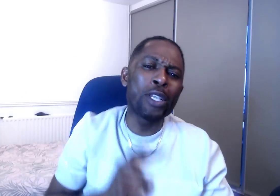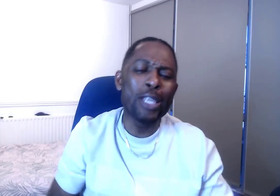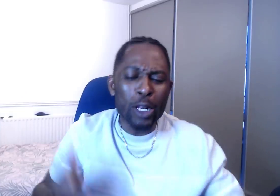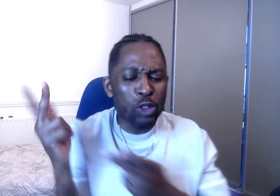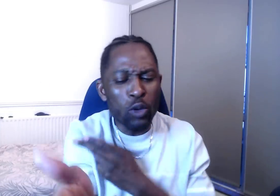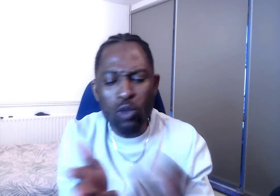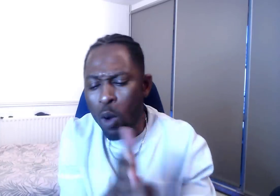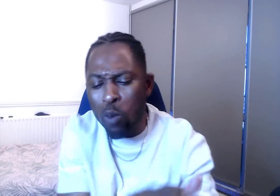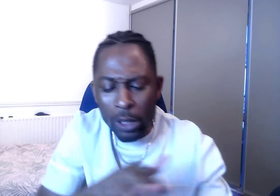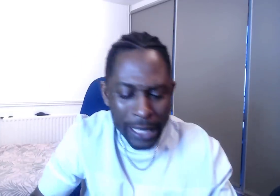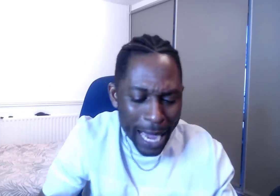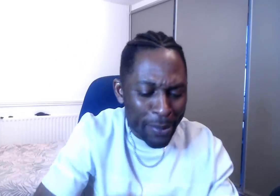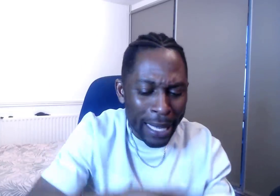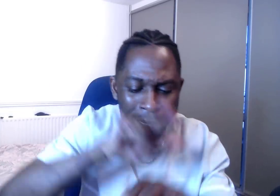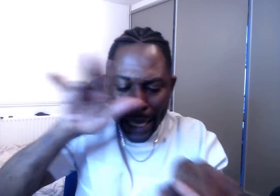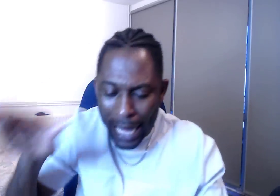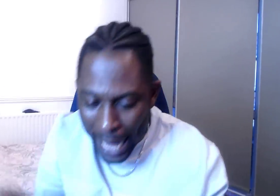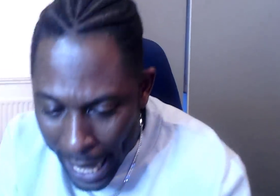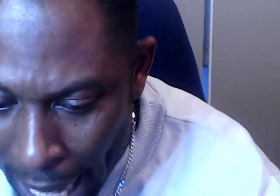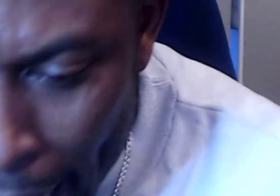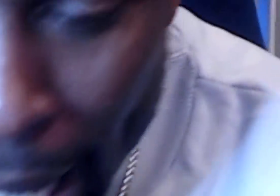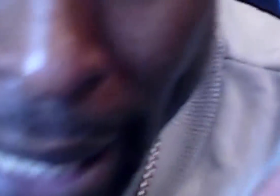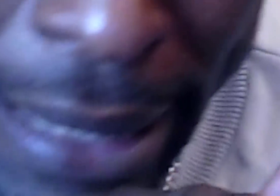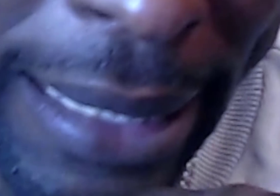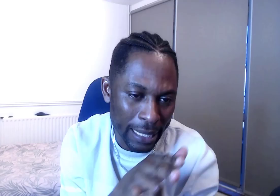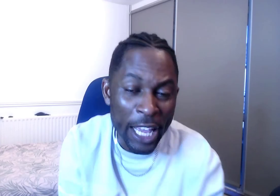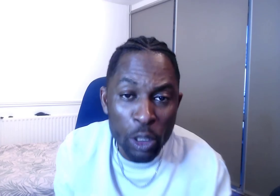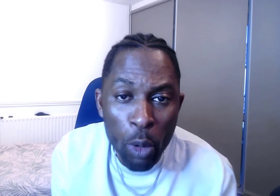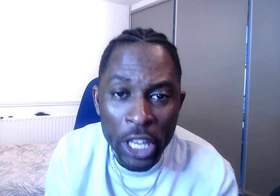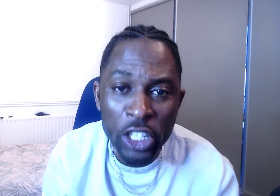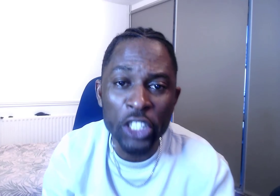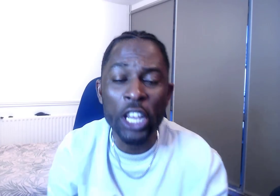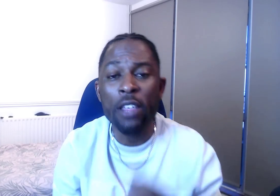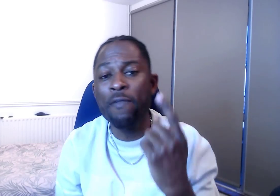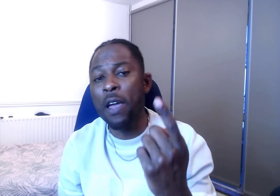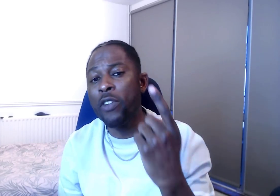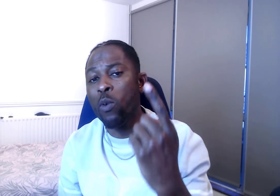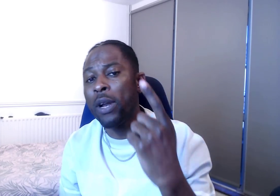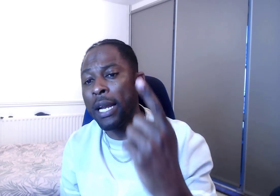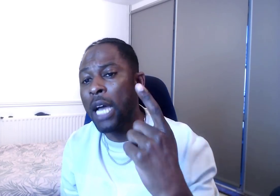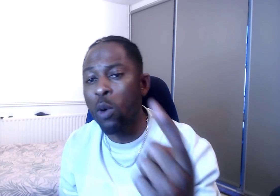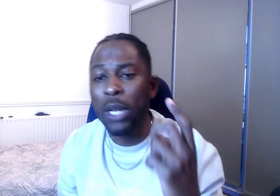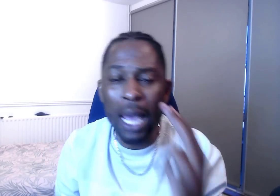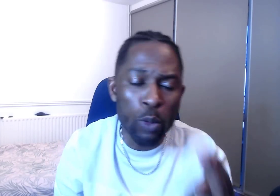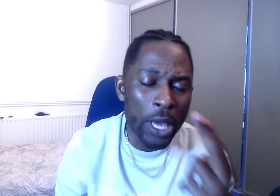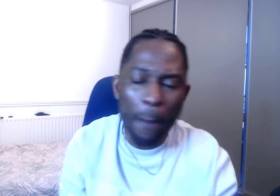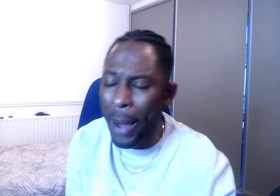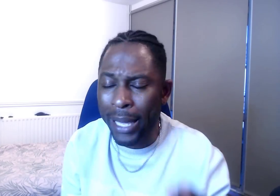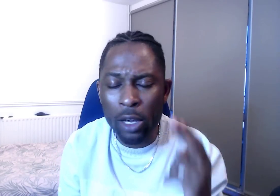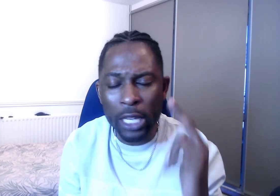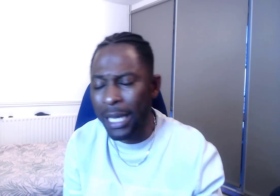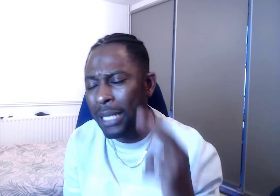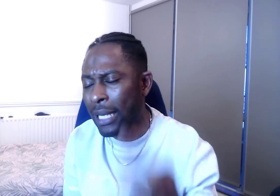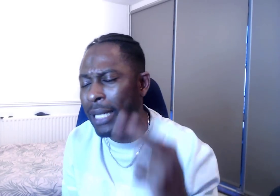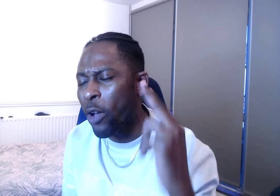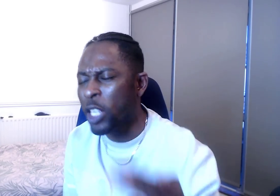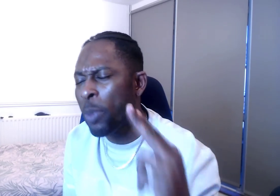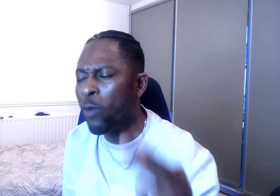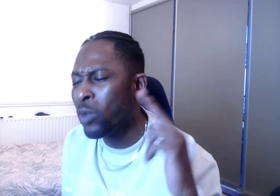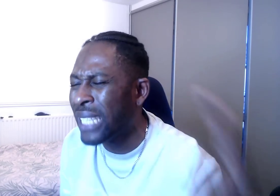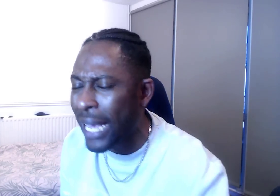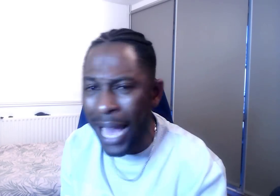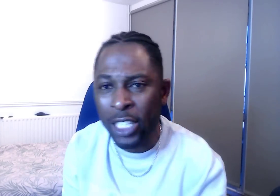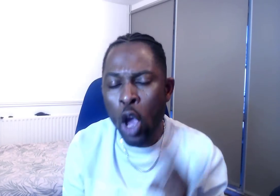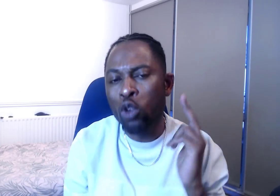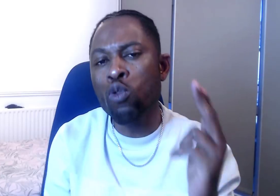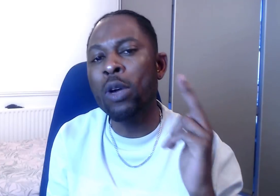wien ots ich wollte schon an der new york aktiencheck de und buecher